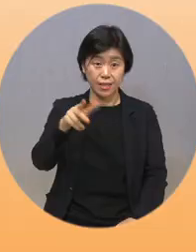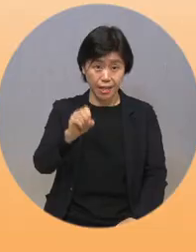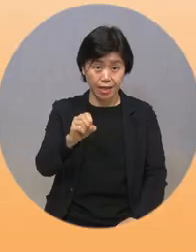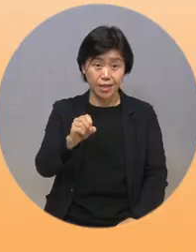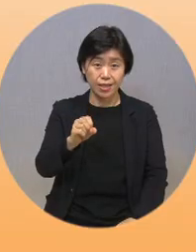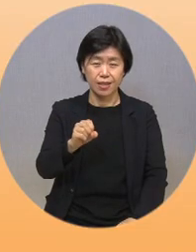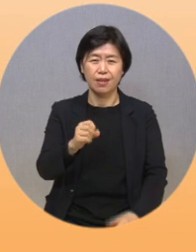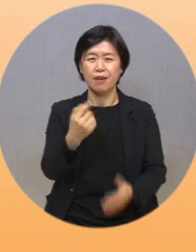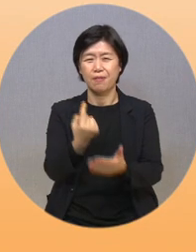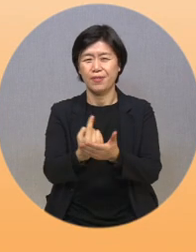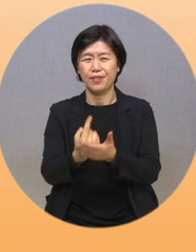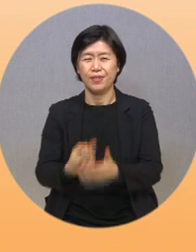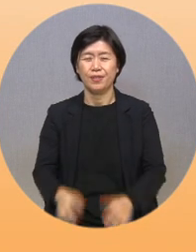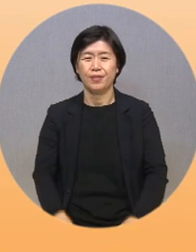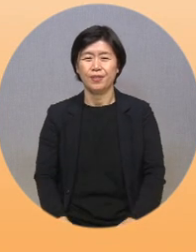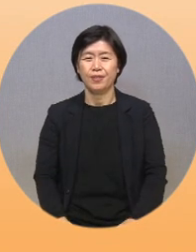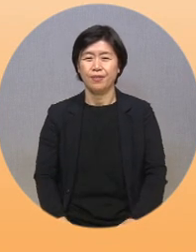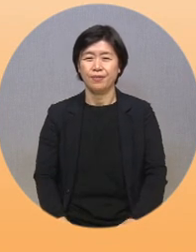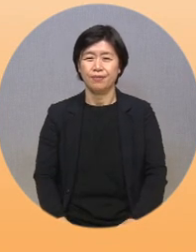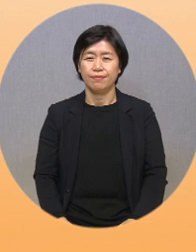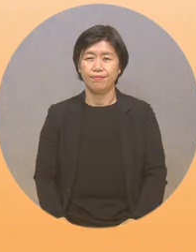반갑습니다.